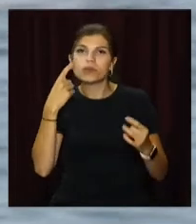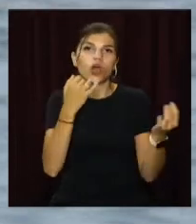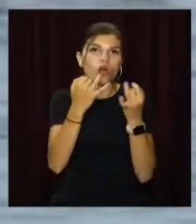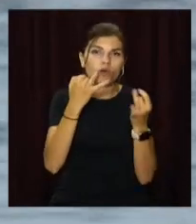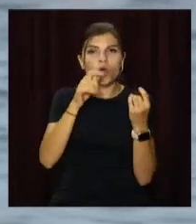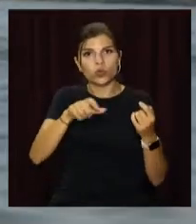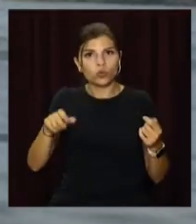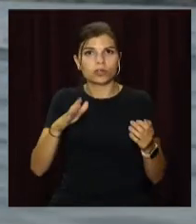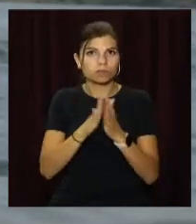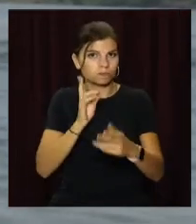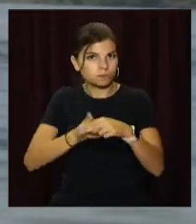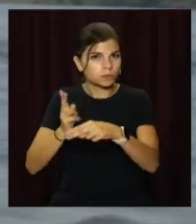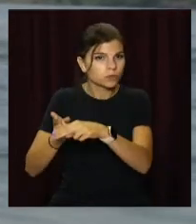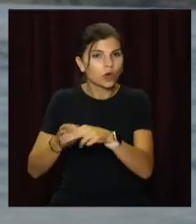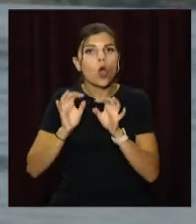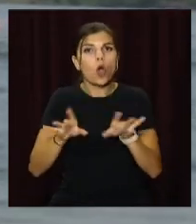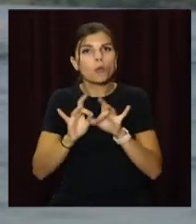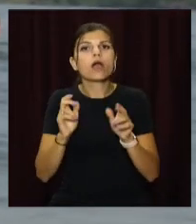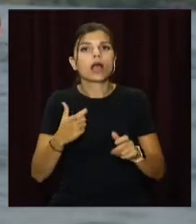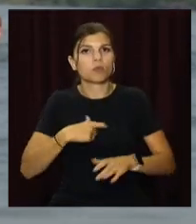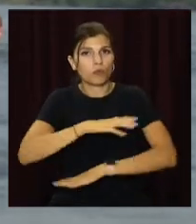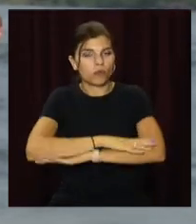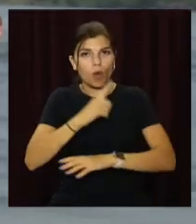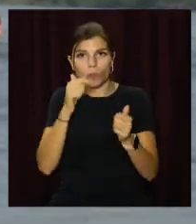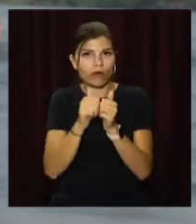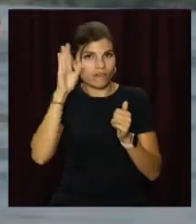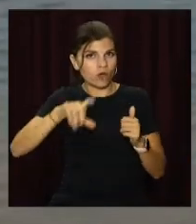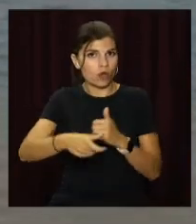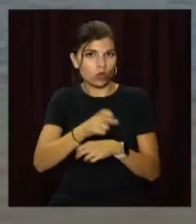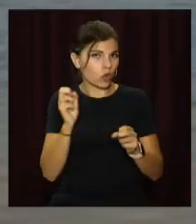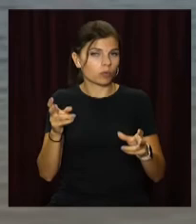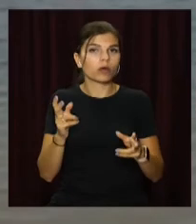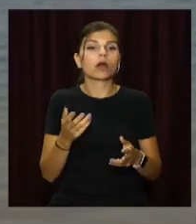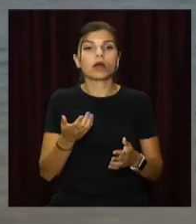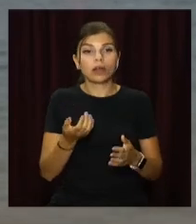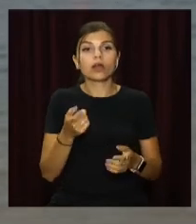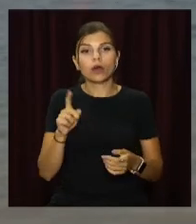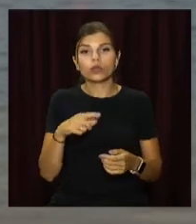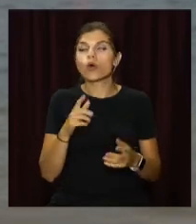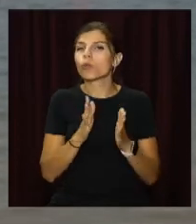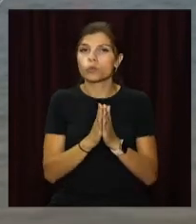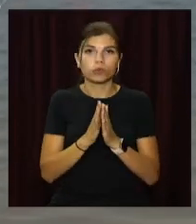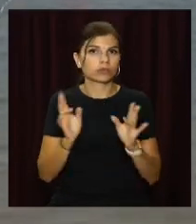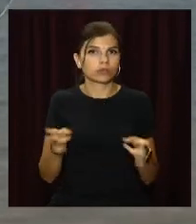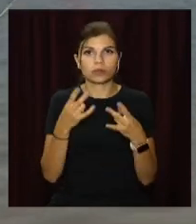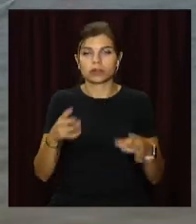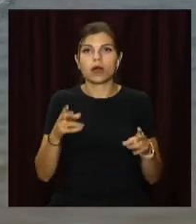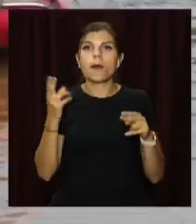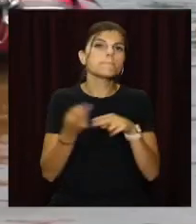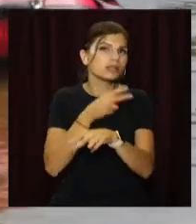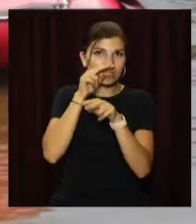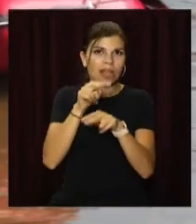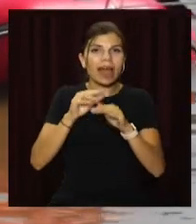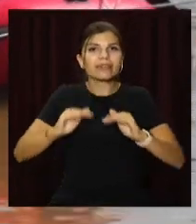Розмовляють з городянами, пояснюють, як треба поводитися поблизу водойми. І особливо підкреслюють, в жодному разі не залишати без